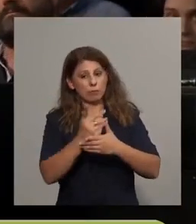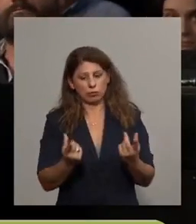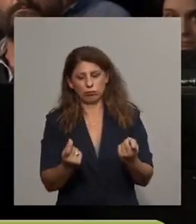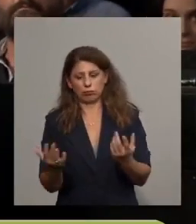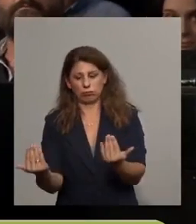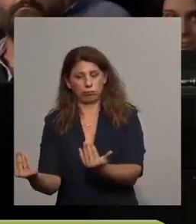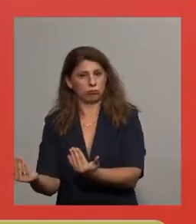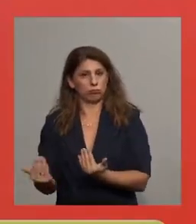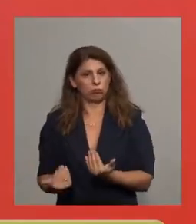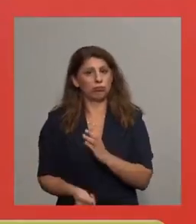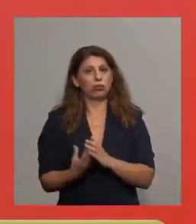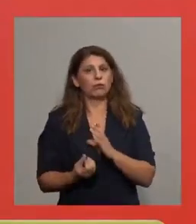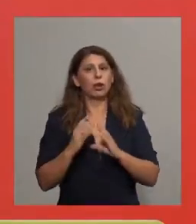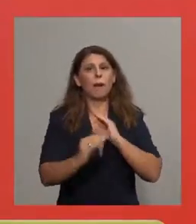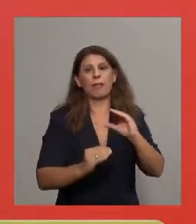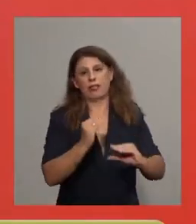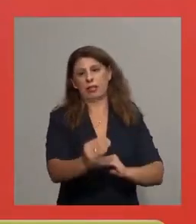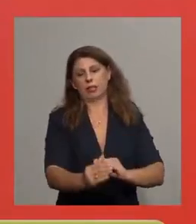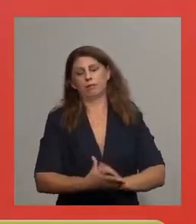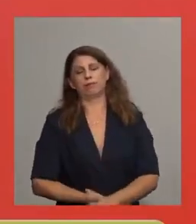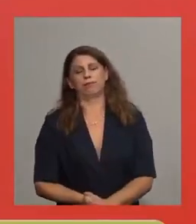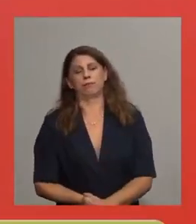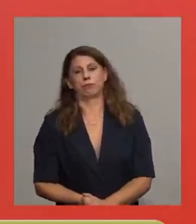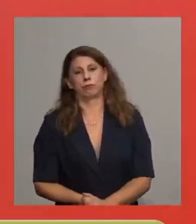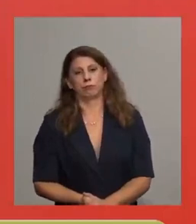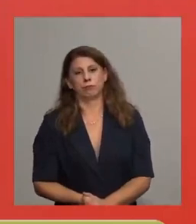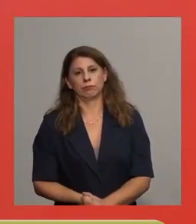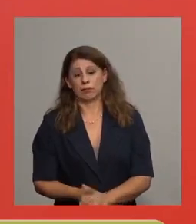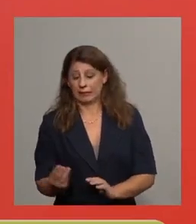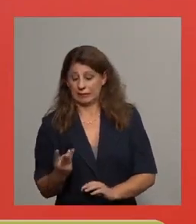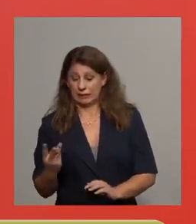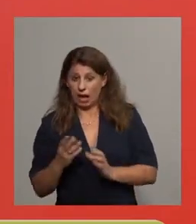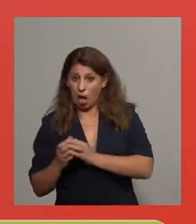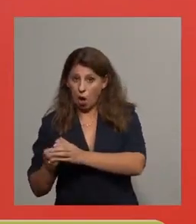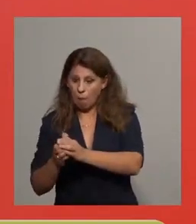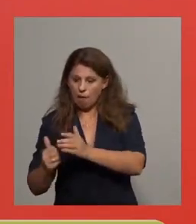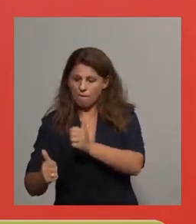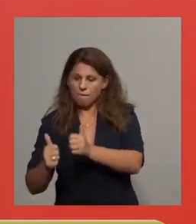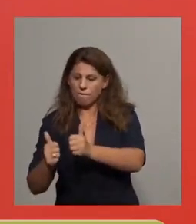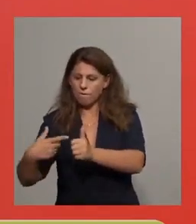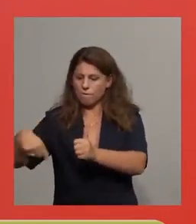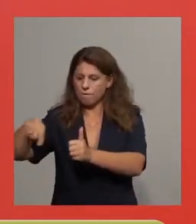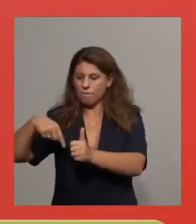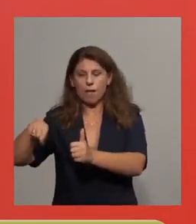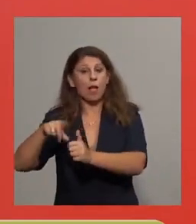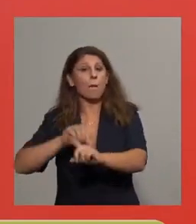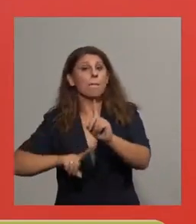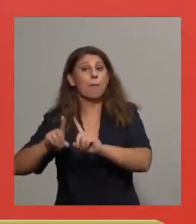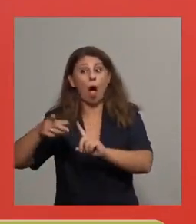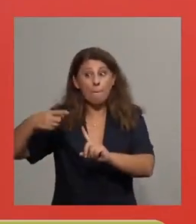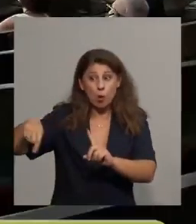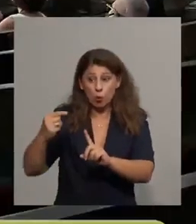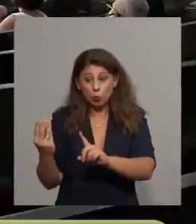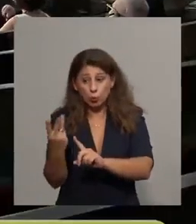προσέλκυση νέων επενδύσεων. Ανταγωνίζονται μάλιστα μεταξύ τους σχετικά με το ποιος από όλους